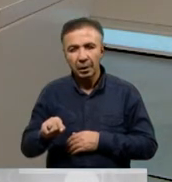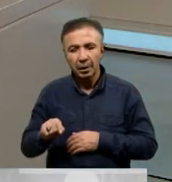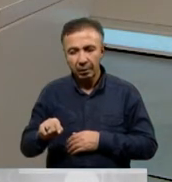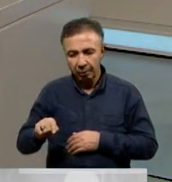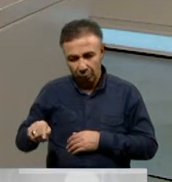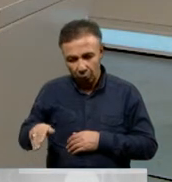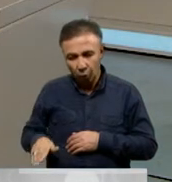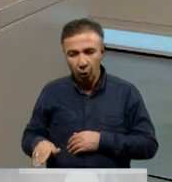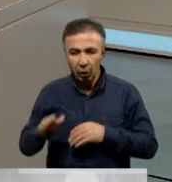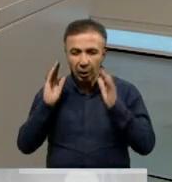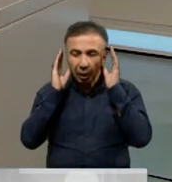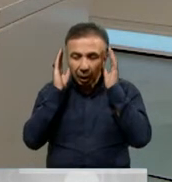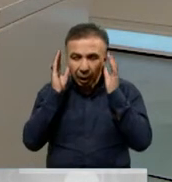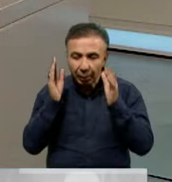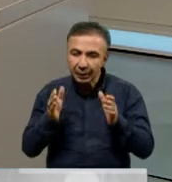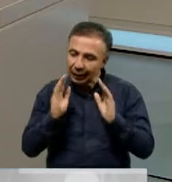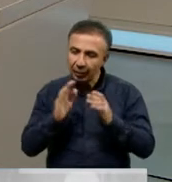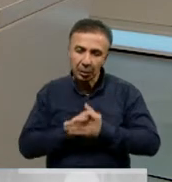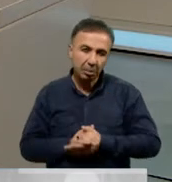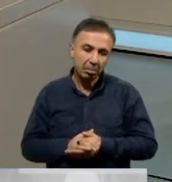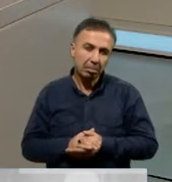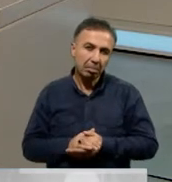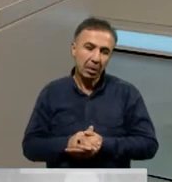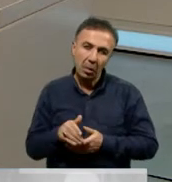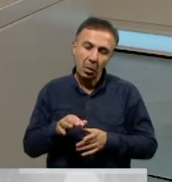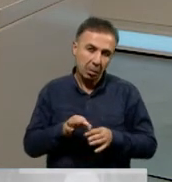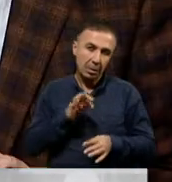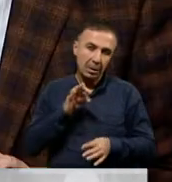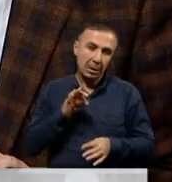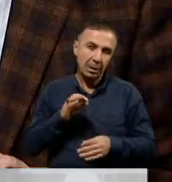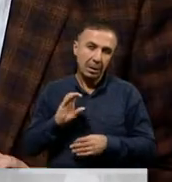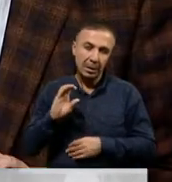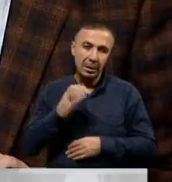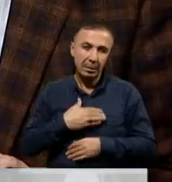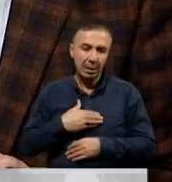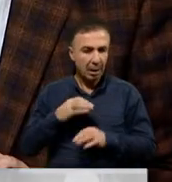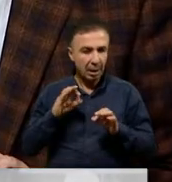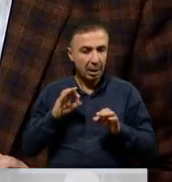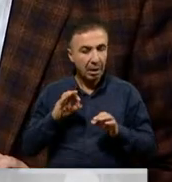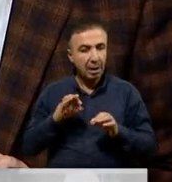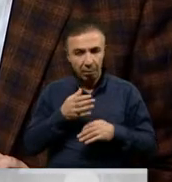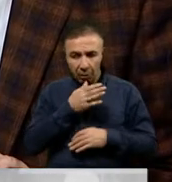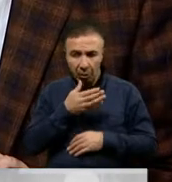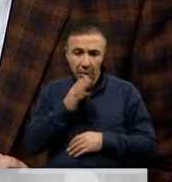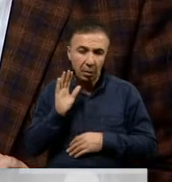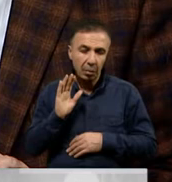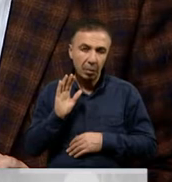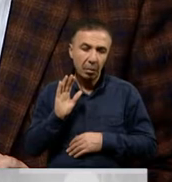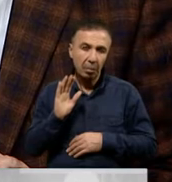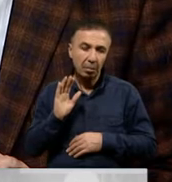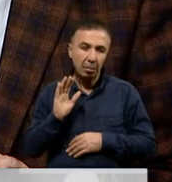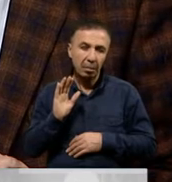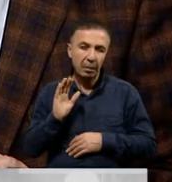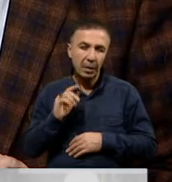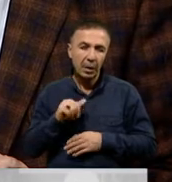işte Araplar böyle yapıyor falan diyorsun ama o insan dinini o kadar biliyorum bilmiyorum ameliesir noktasına